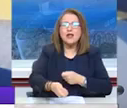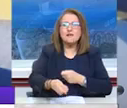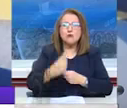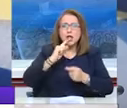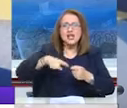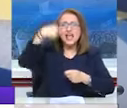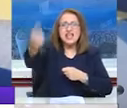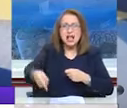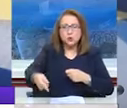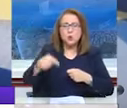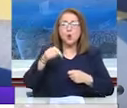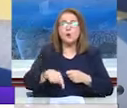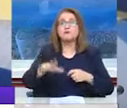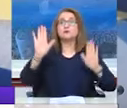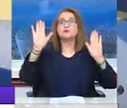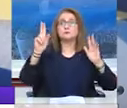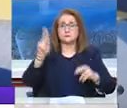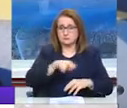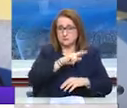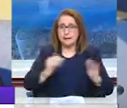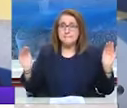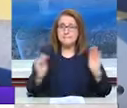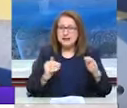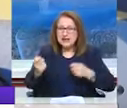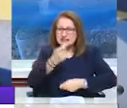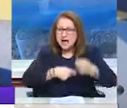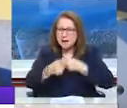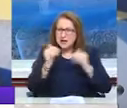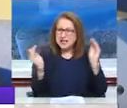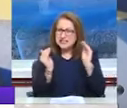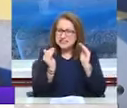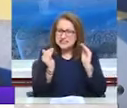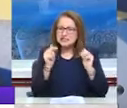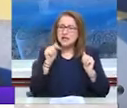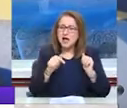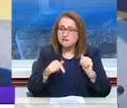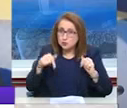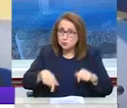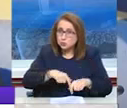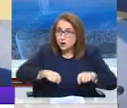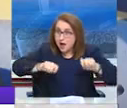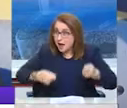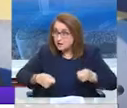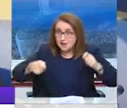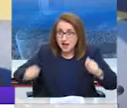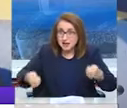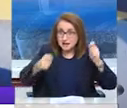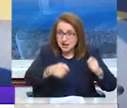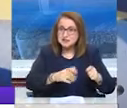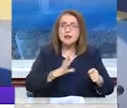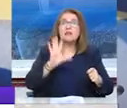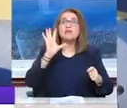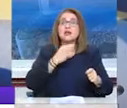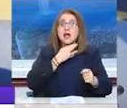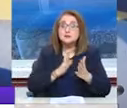επιχειρήσεων που δραστηριοποιούνται σε όλο το εύρος της οικονομίας και πλήττονται από τις επιπτώσεις της υγειονομικής